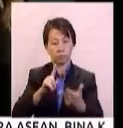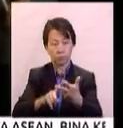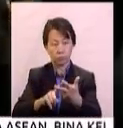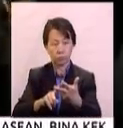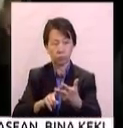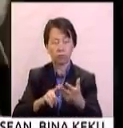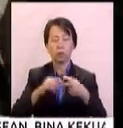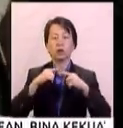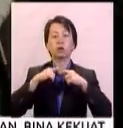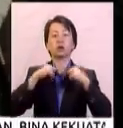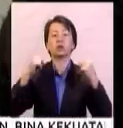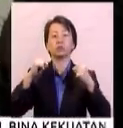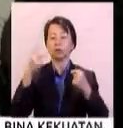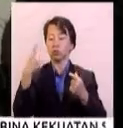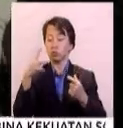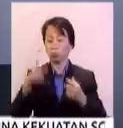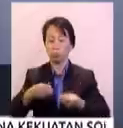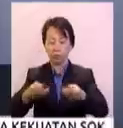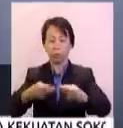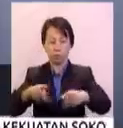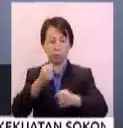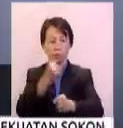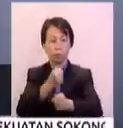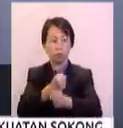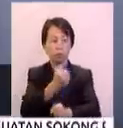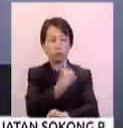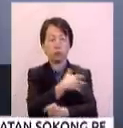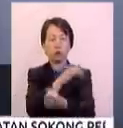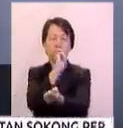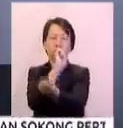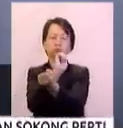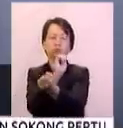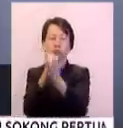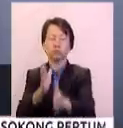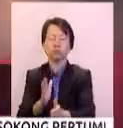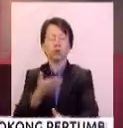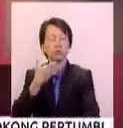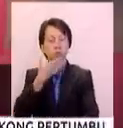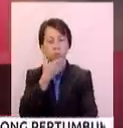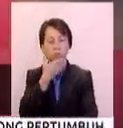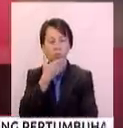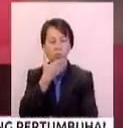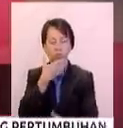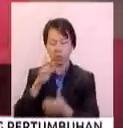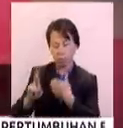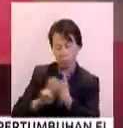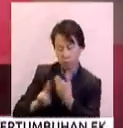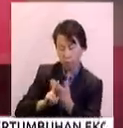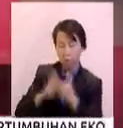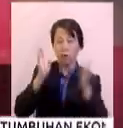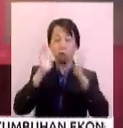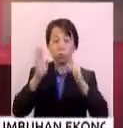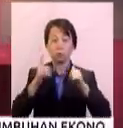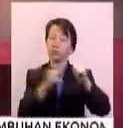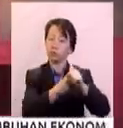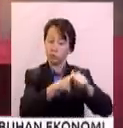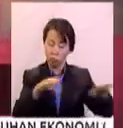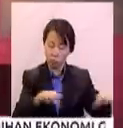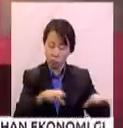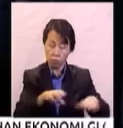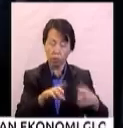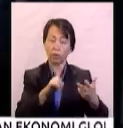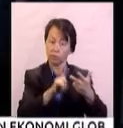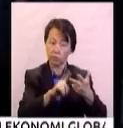Riben Kuning, usaha memberi peluang kerjaya kepada bekas banduan dan belia berisiko. Malaysia adalah negara pertama melaksanakan